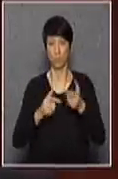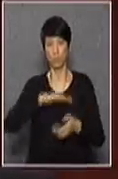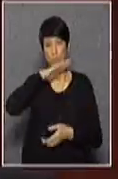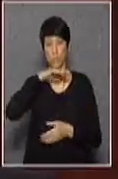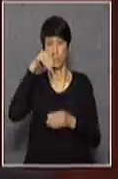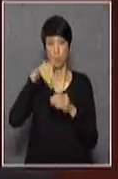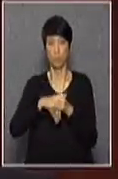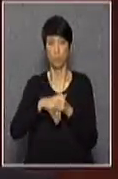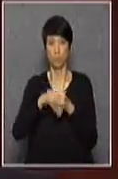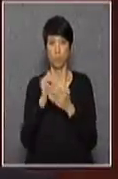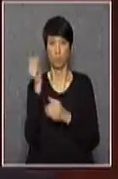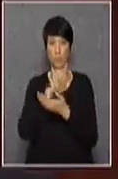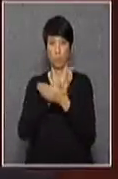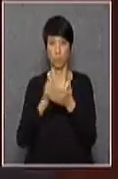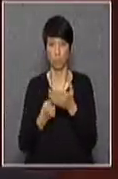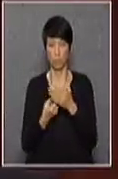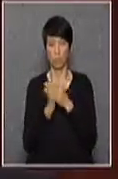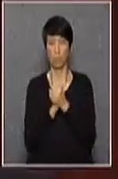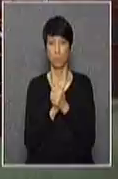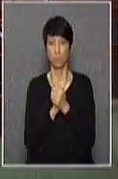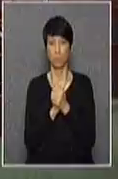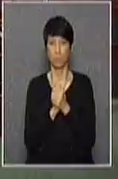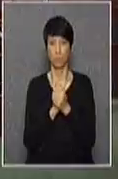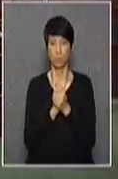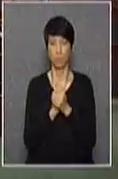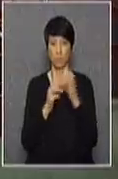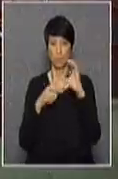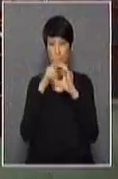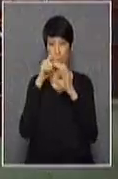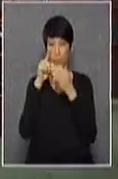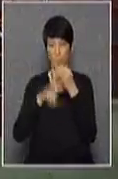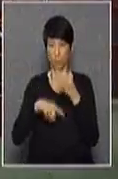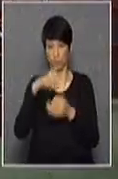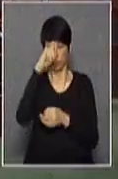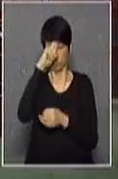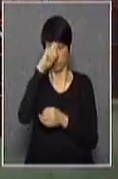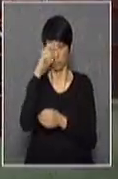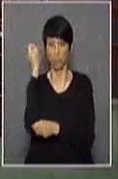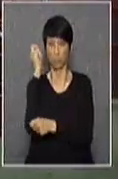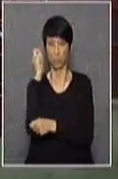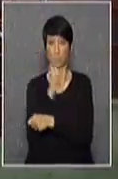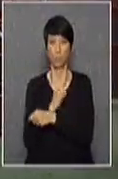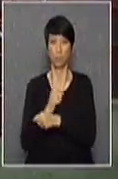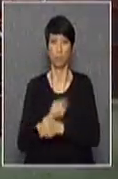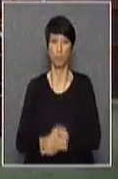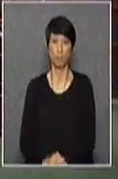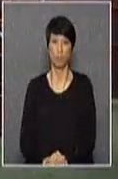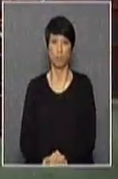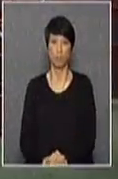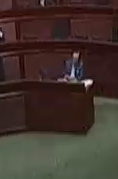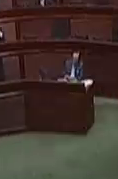議員動議的修正案，予以通過。現在付諸表決。陳志全議員要求記名表決，表決鐘響1分鐘。